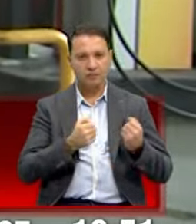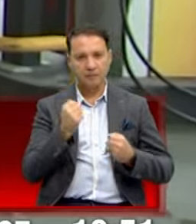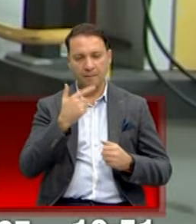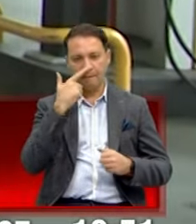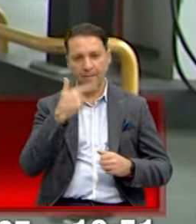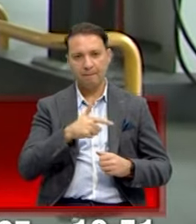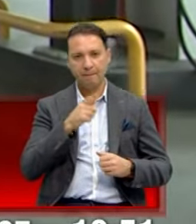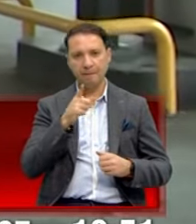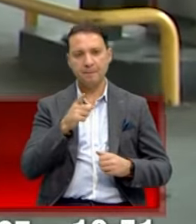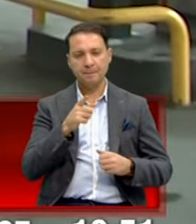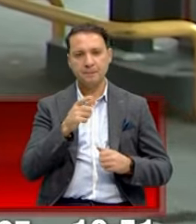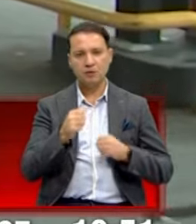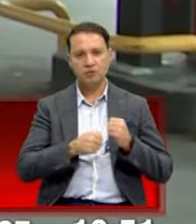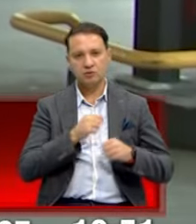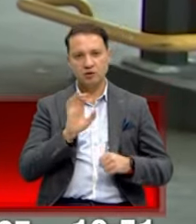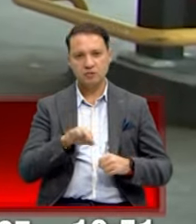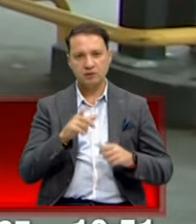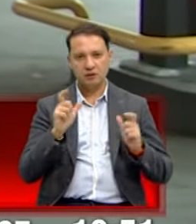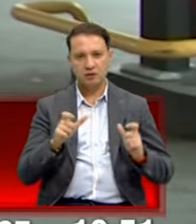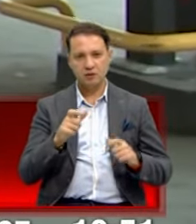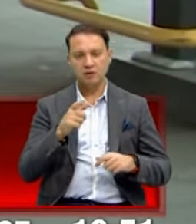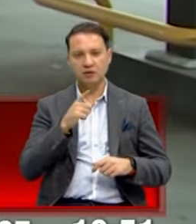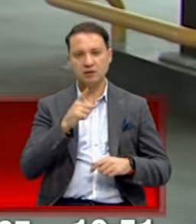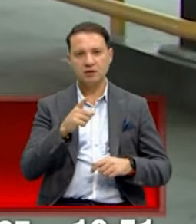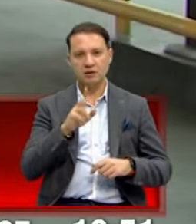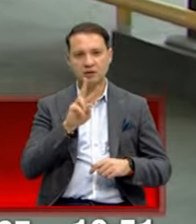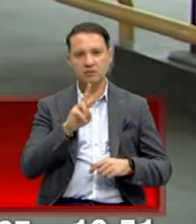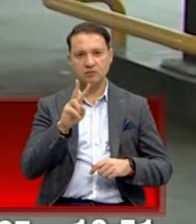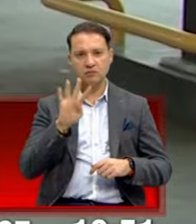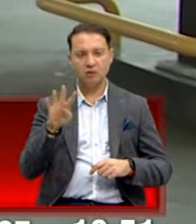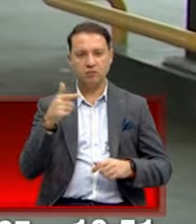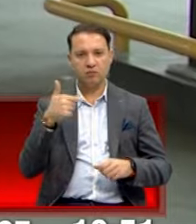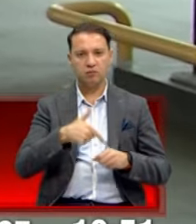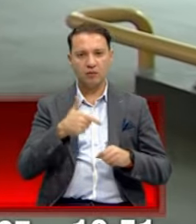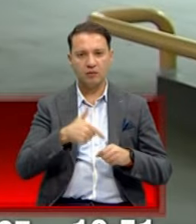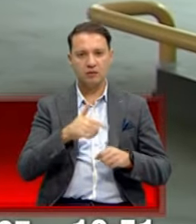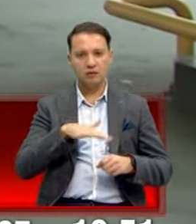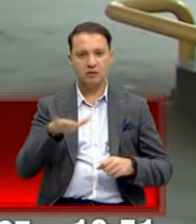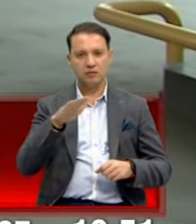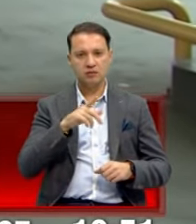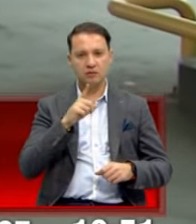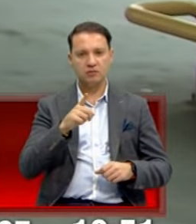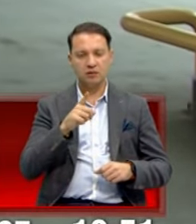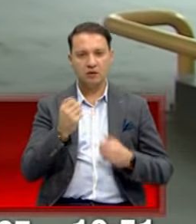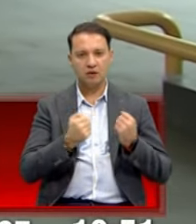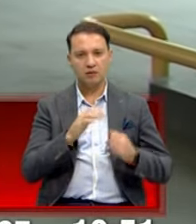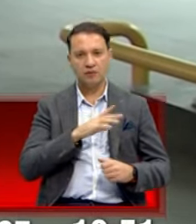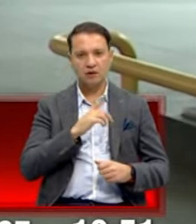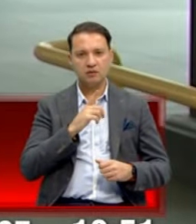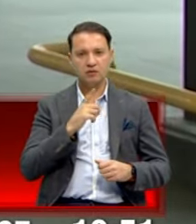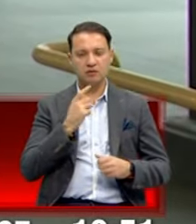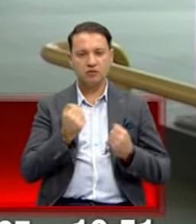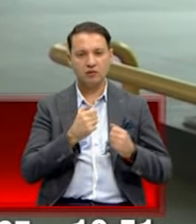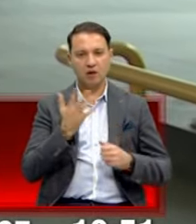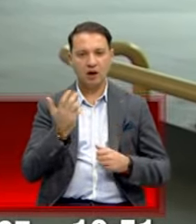akaryakıt istasyonlarına akın ediyor. Şu an bulunduğumuz istasyondaki 24 pompanın neredeyse tamamında bir araç var ve